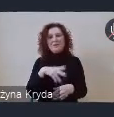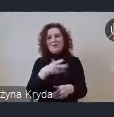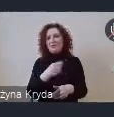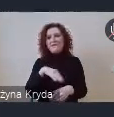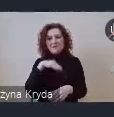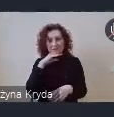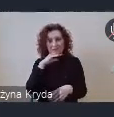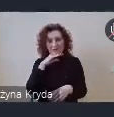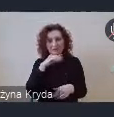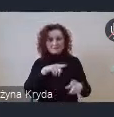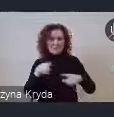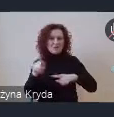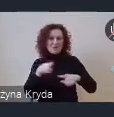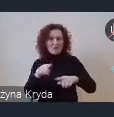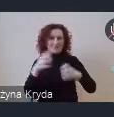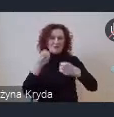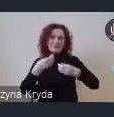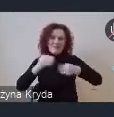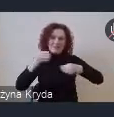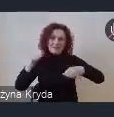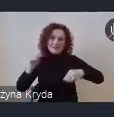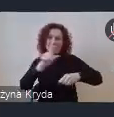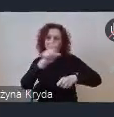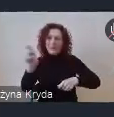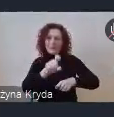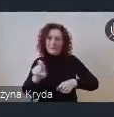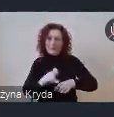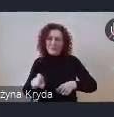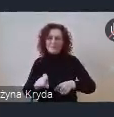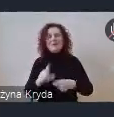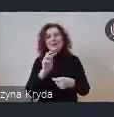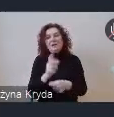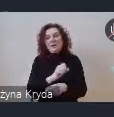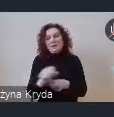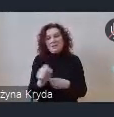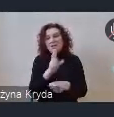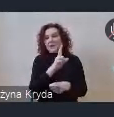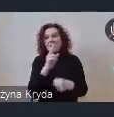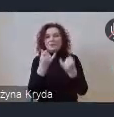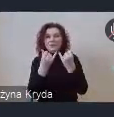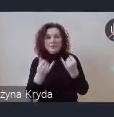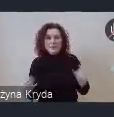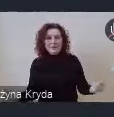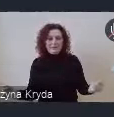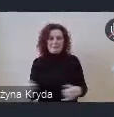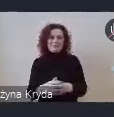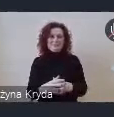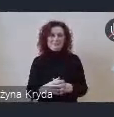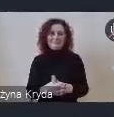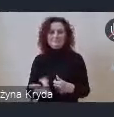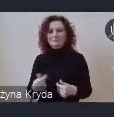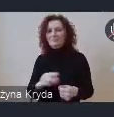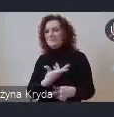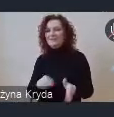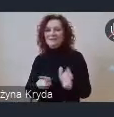pasów No tak już jest że jesteśmy po prostu różnorodni I się wszystkim nigdy nie dogodzi No niemniej póki